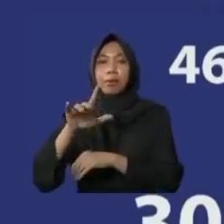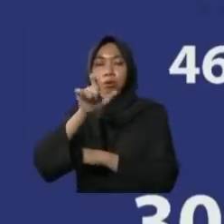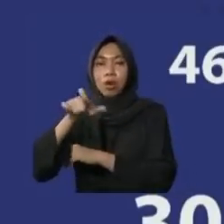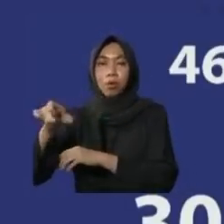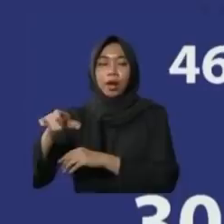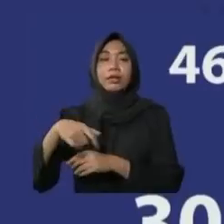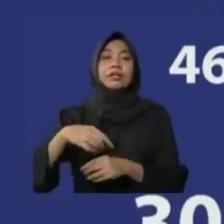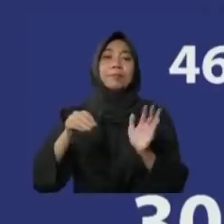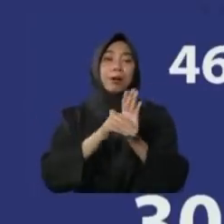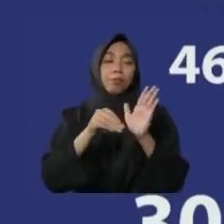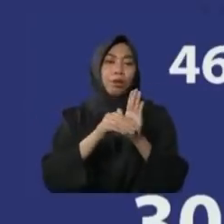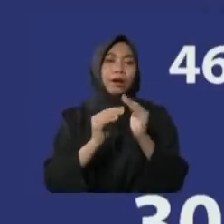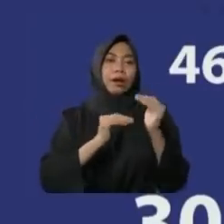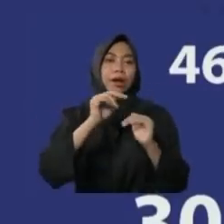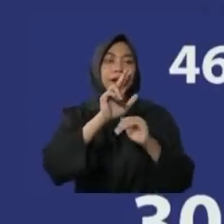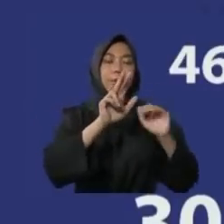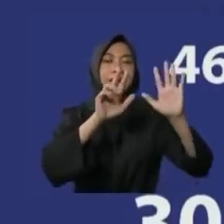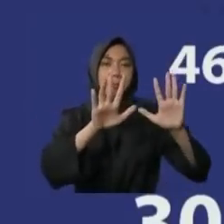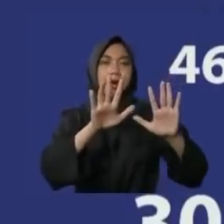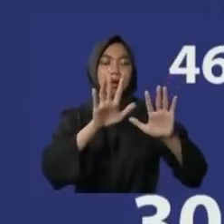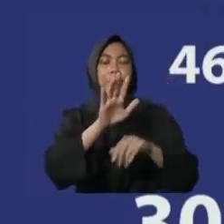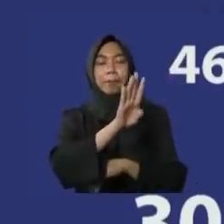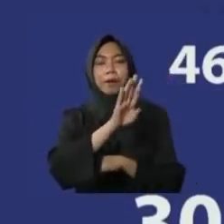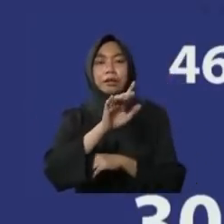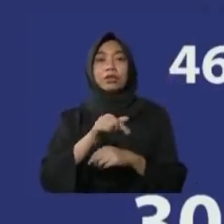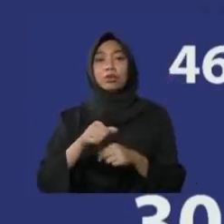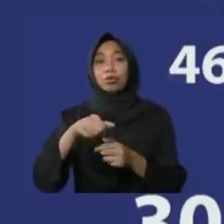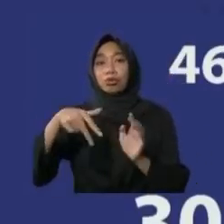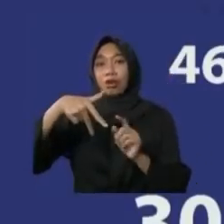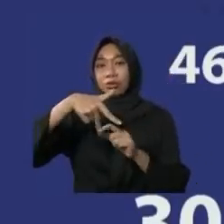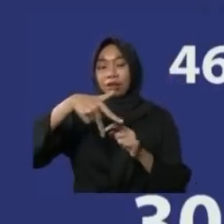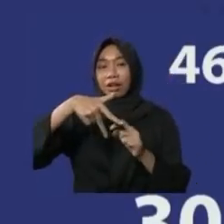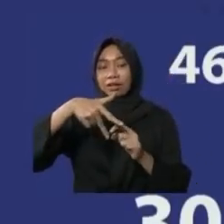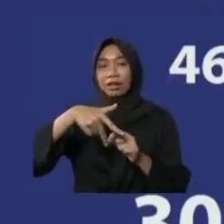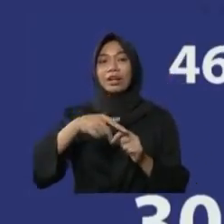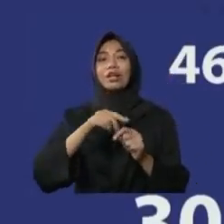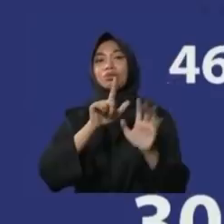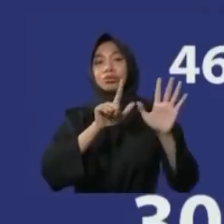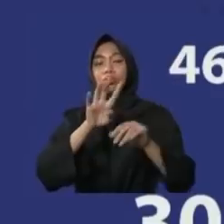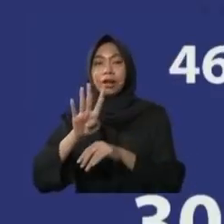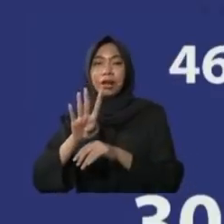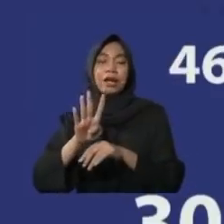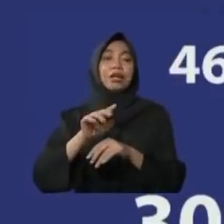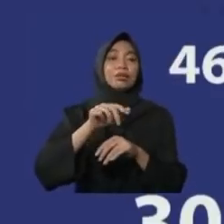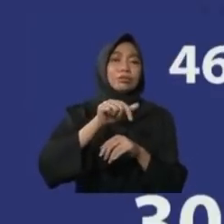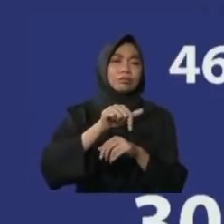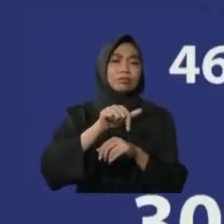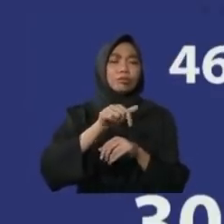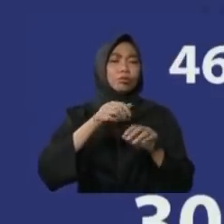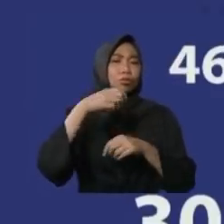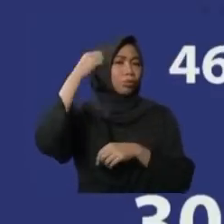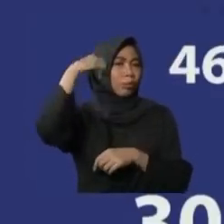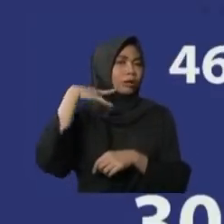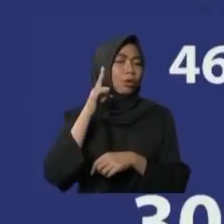bertambah Sulawesi Selatan Sulawesi Utara 79 orang Sumatera Utara 68 orang